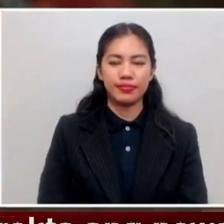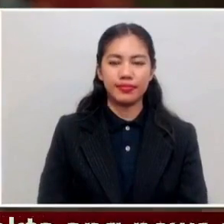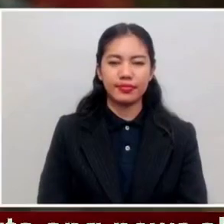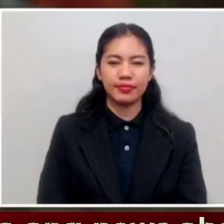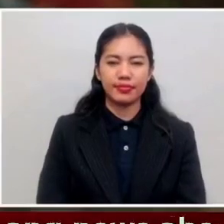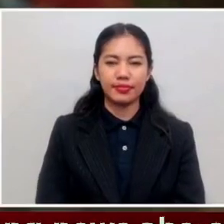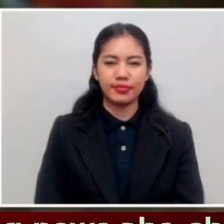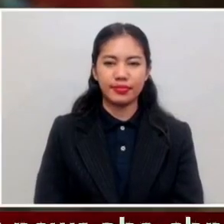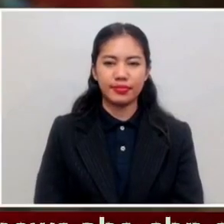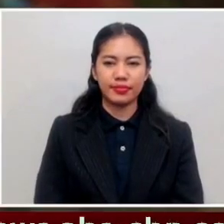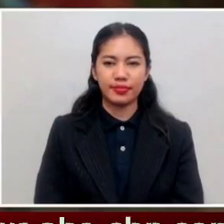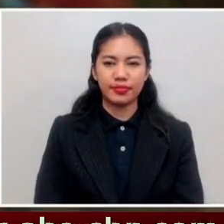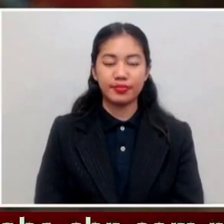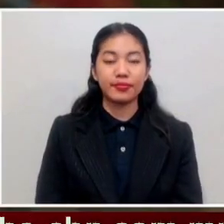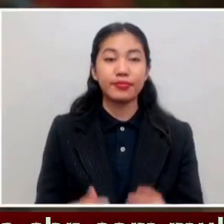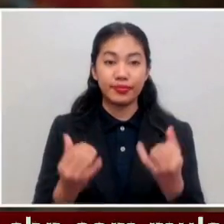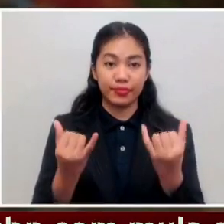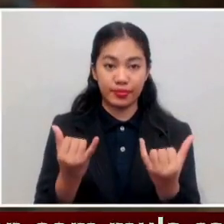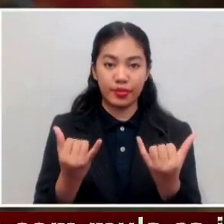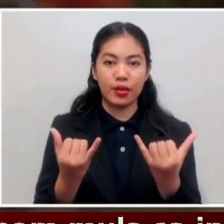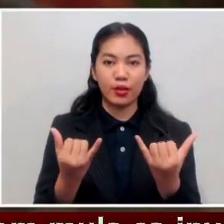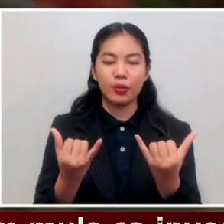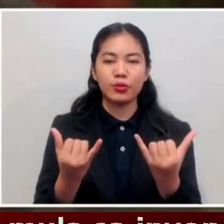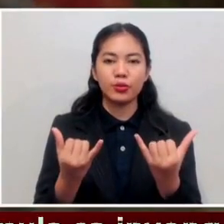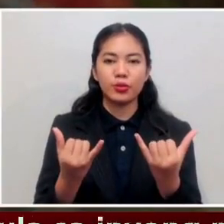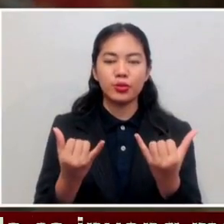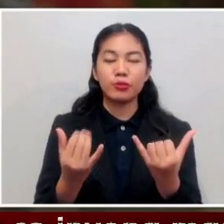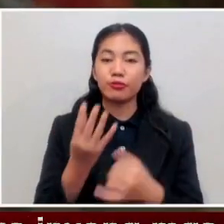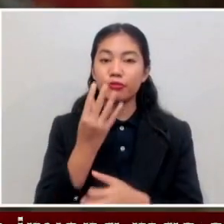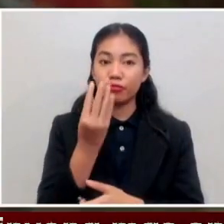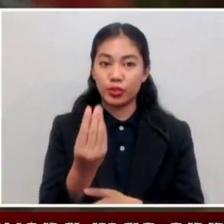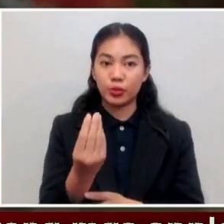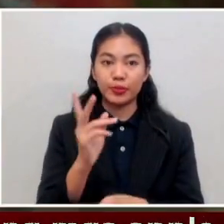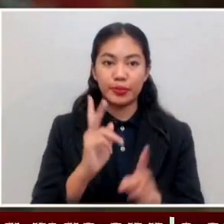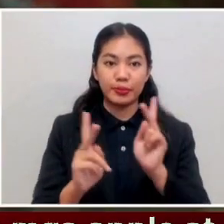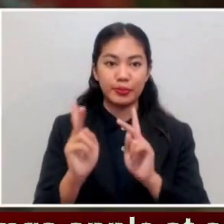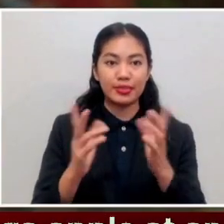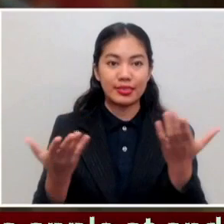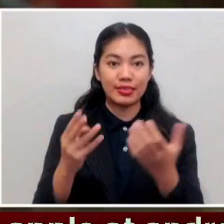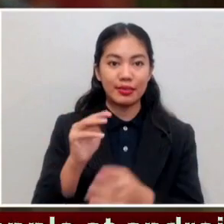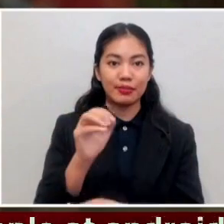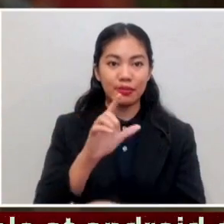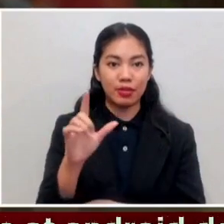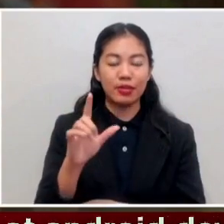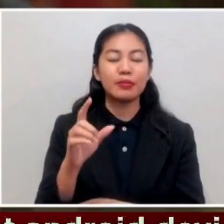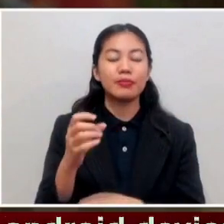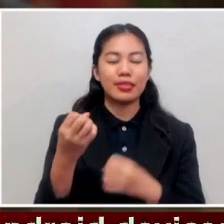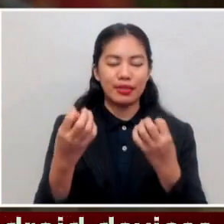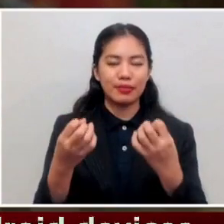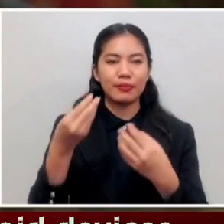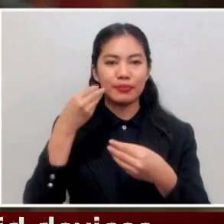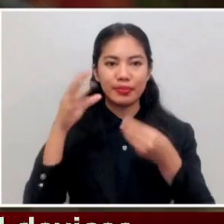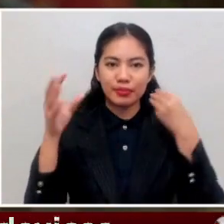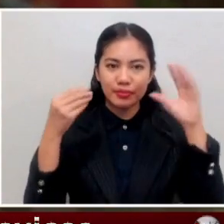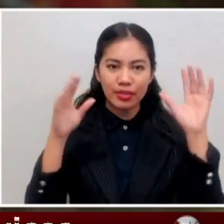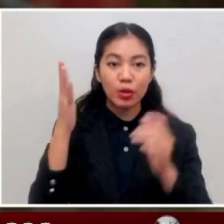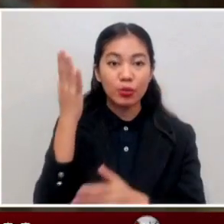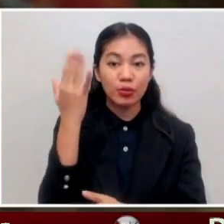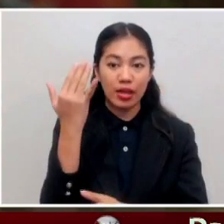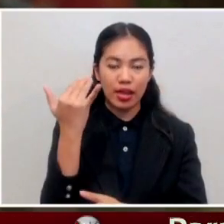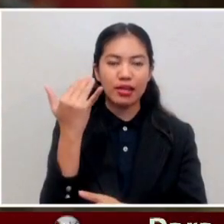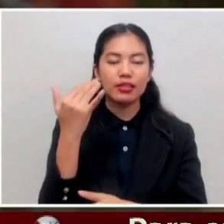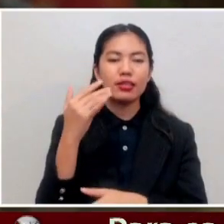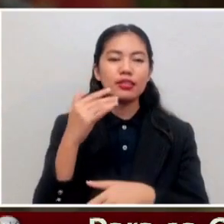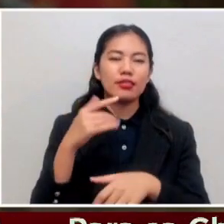Okay, Henry, sa mga oras na ito ay konti na lang yung tao dito sa mall. Maramay na ang nagsiuwihan dahil hanggang 9 o'clock lang ang